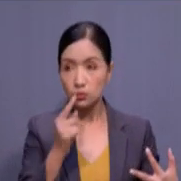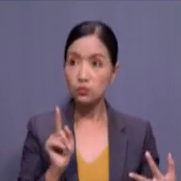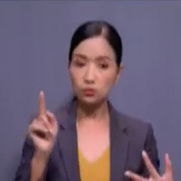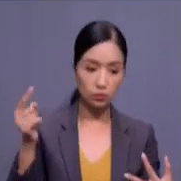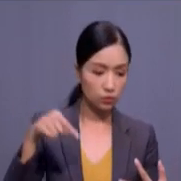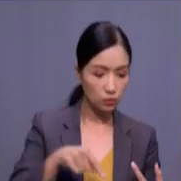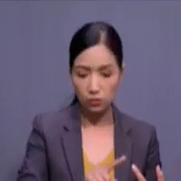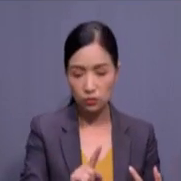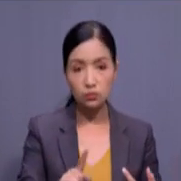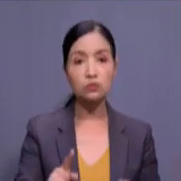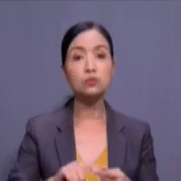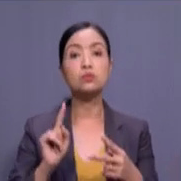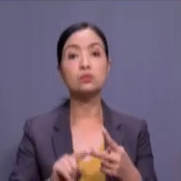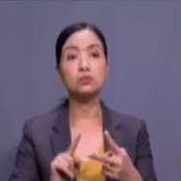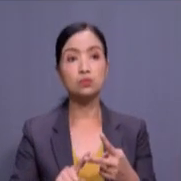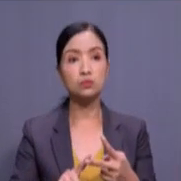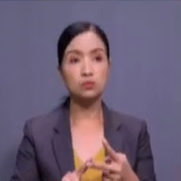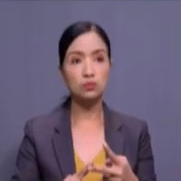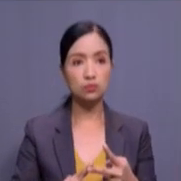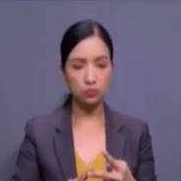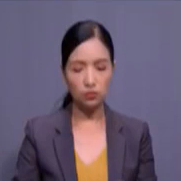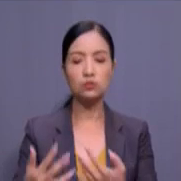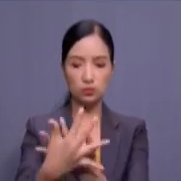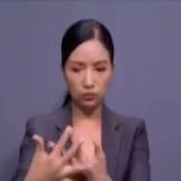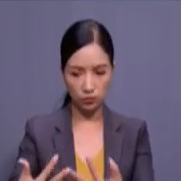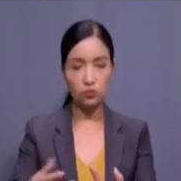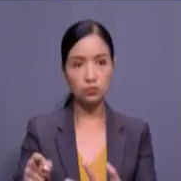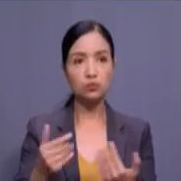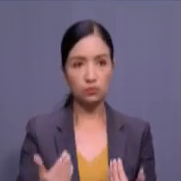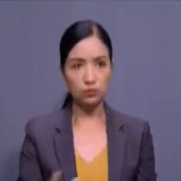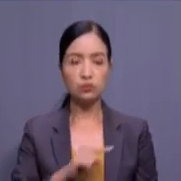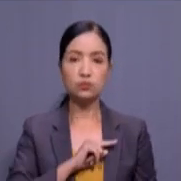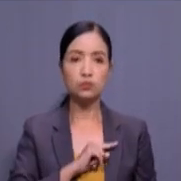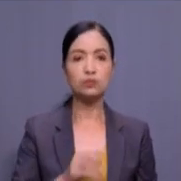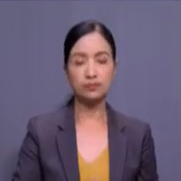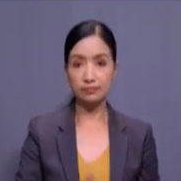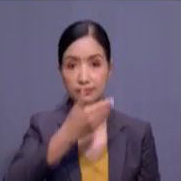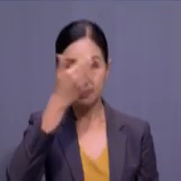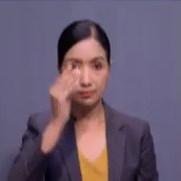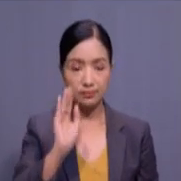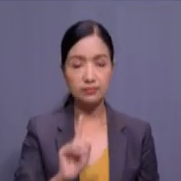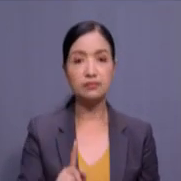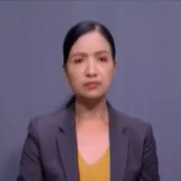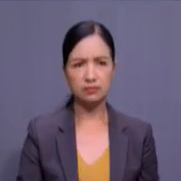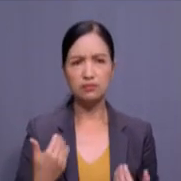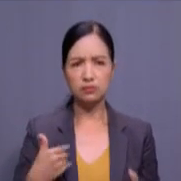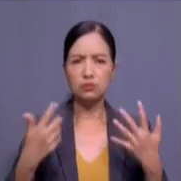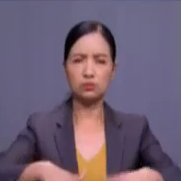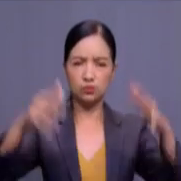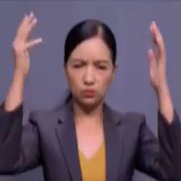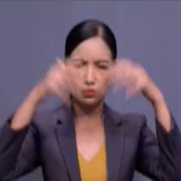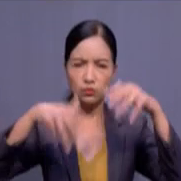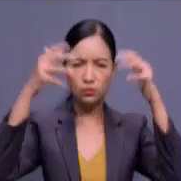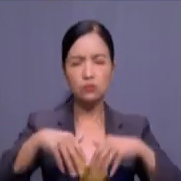น้าที่ในการไปขึงตะข่ายอีกจุดหนึ่งนะคะคือวันนี้เนี่ยภารกิจใหญ่มากเลยอย่าลืมนะคะว่าตอนนี้เนี่ยยังมีฝนตกลงม